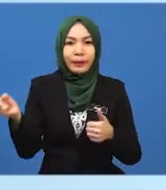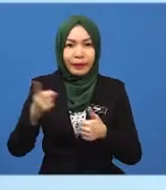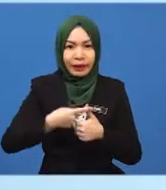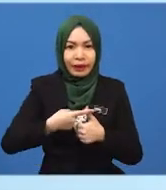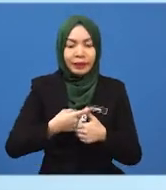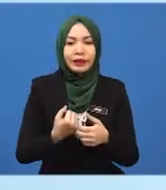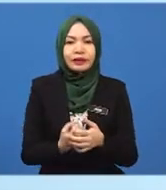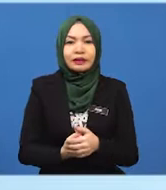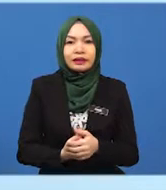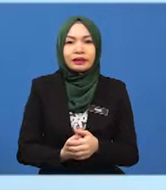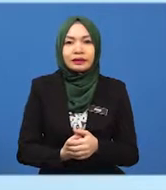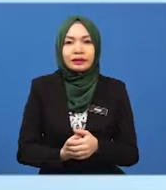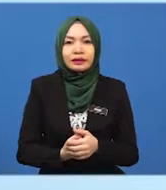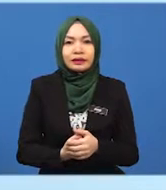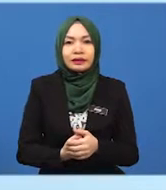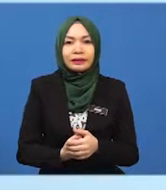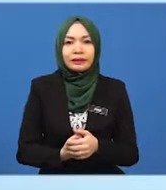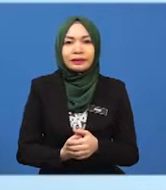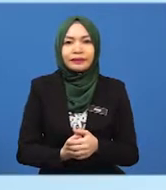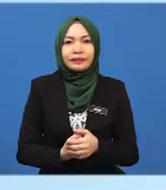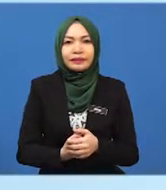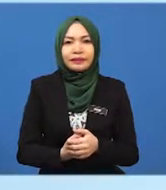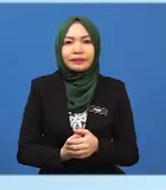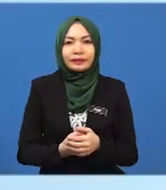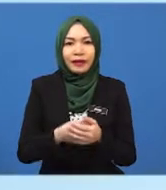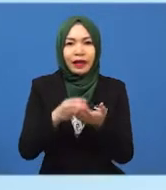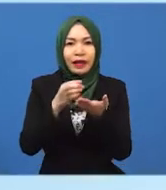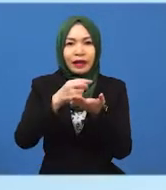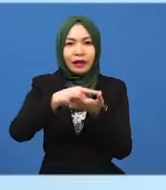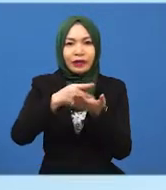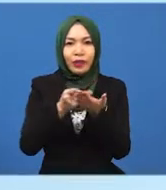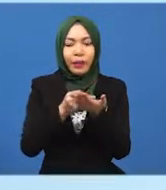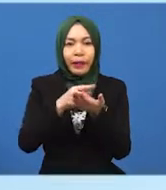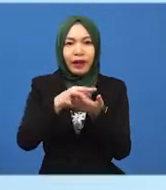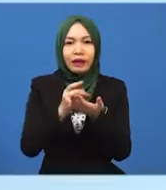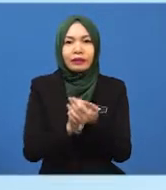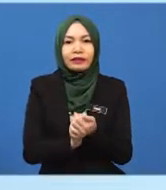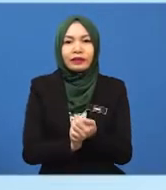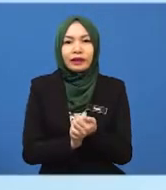Pertama, ketupat palas ialah kuih tradisional.